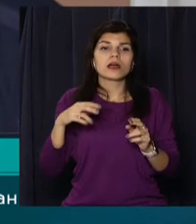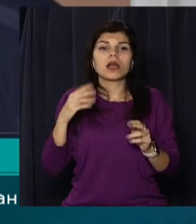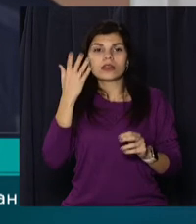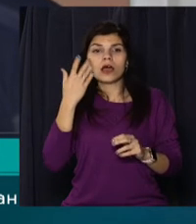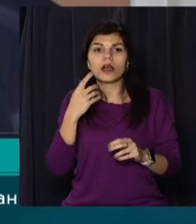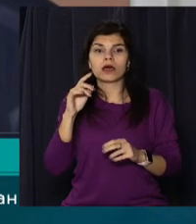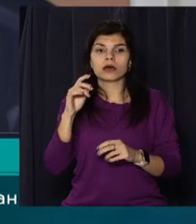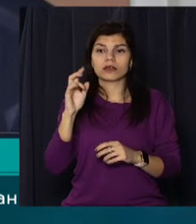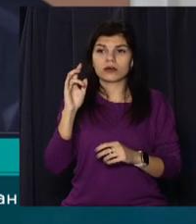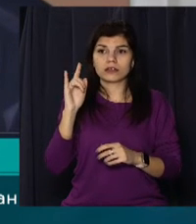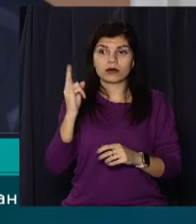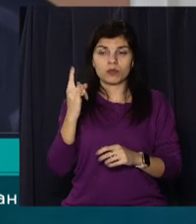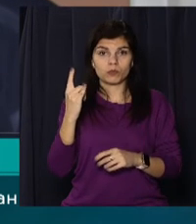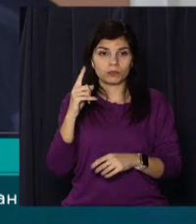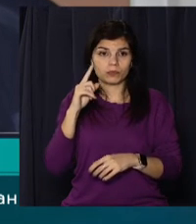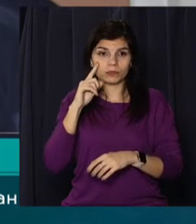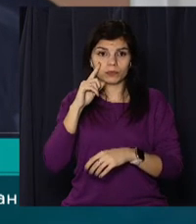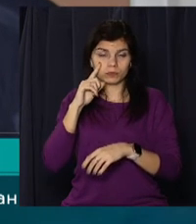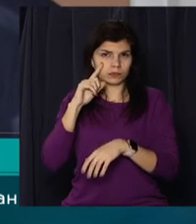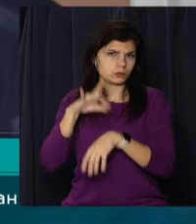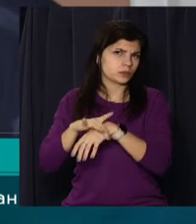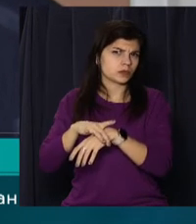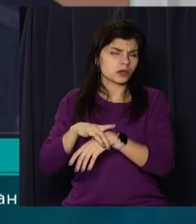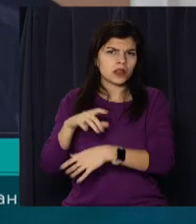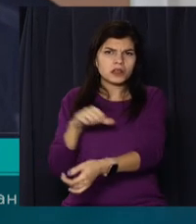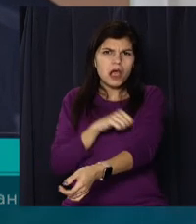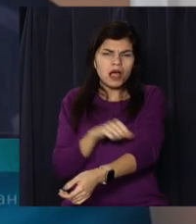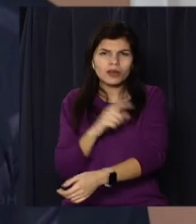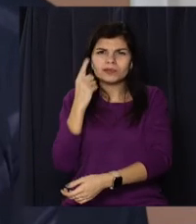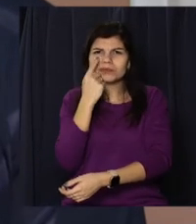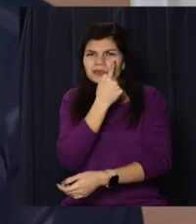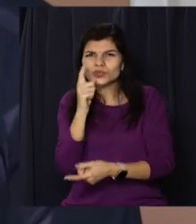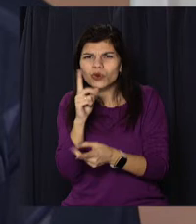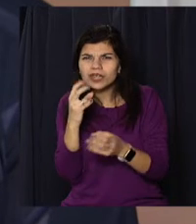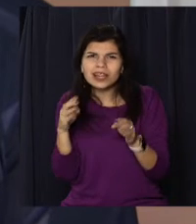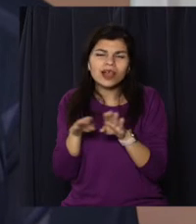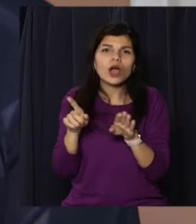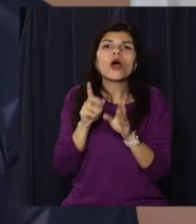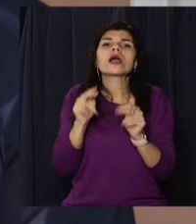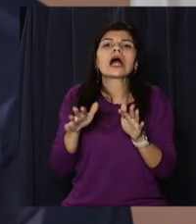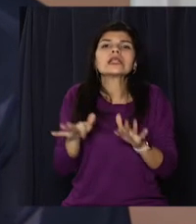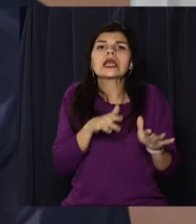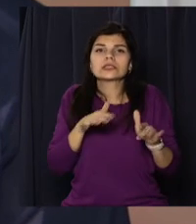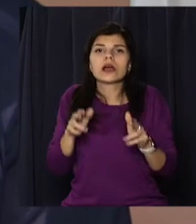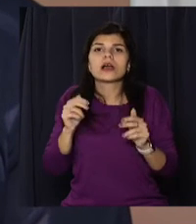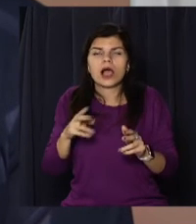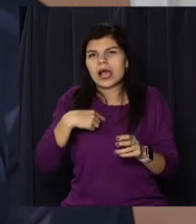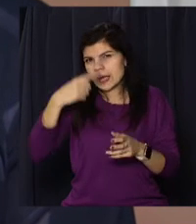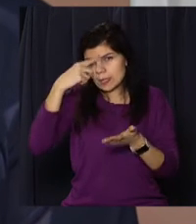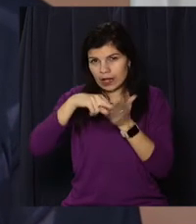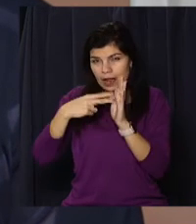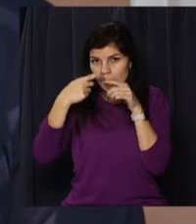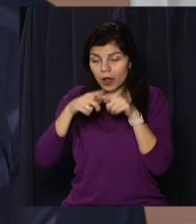ребенок с признаками наркомании, что действовать нужно в этот момент. Дальше мы разработали